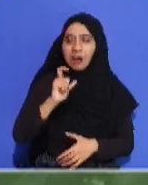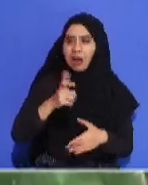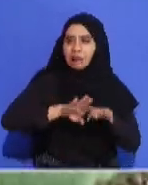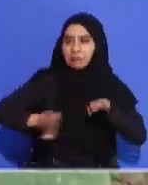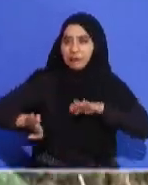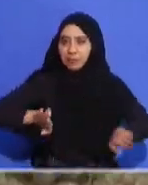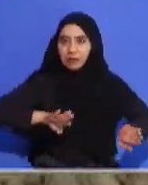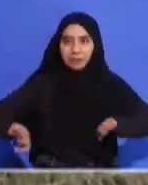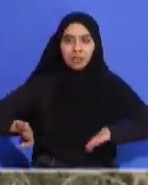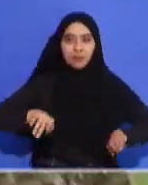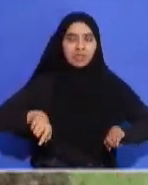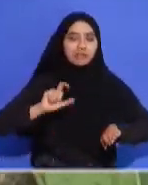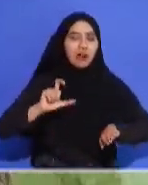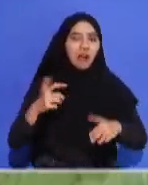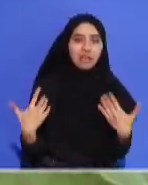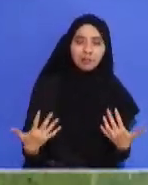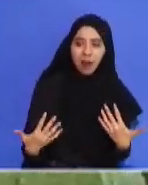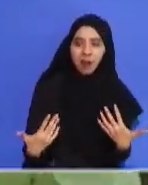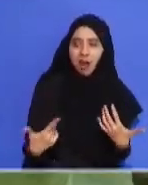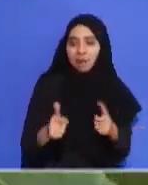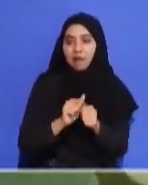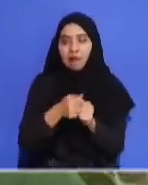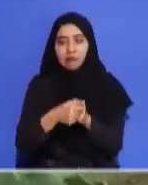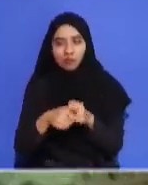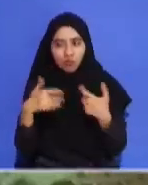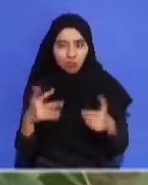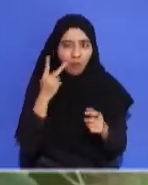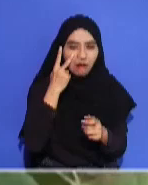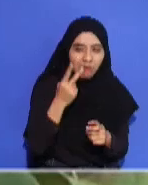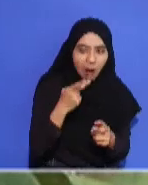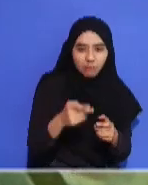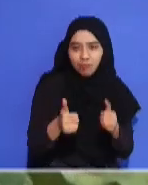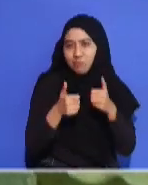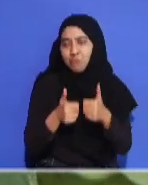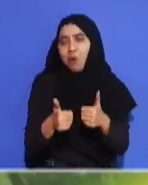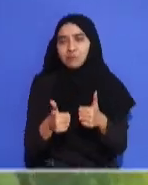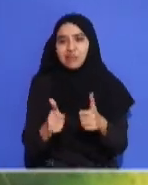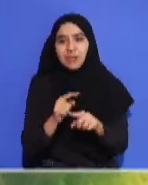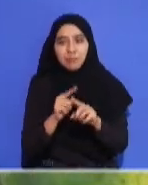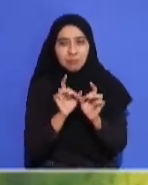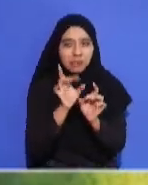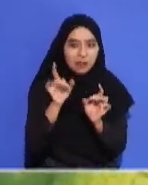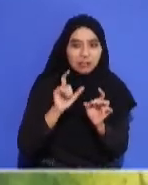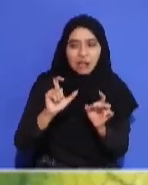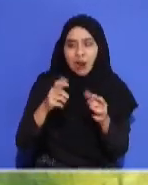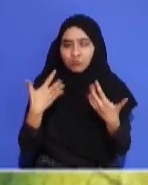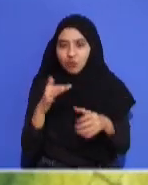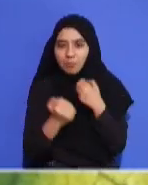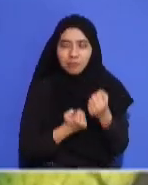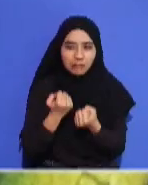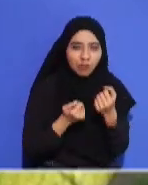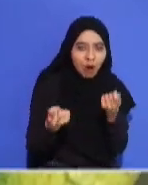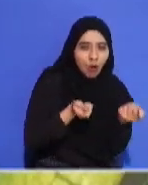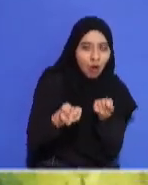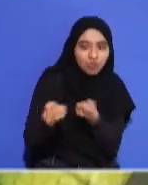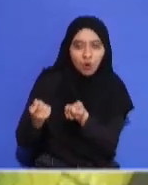menika. Kamangka wit saking winihipun ugi sampun dipun jagi kanthi estu. Manéka werni cara ugi sampun katindakaken kangge ngendhaleni